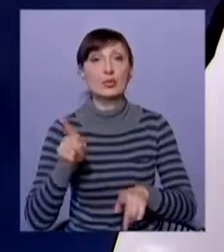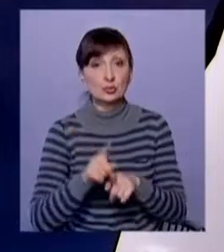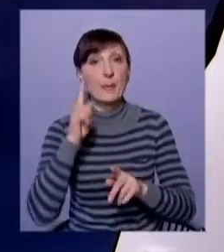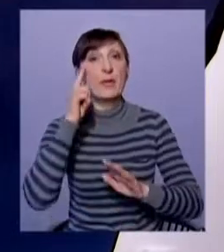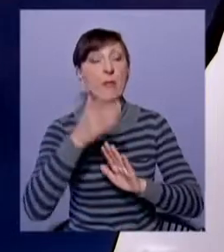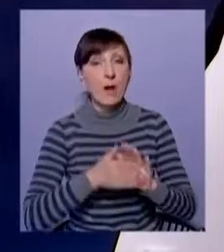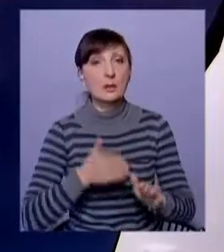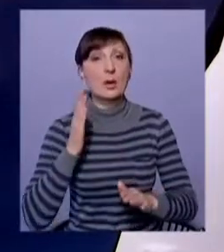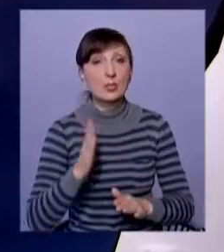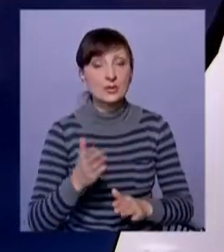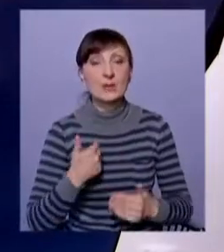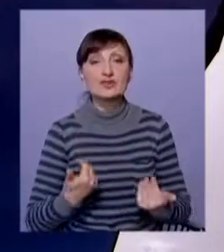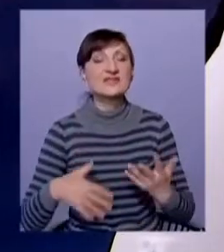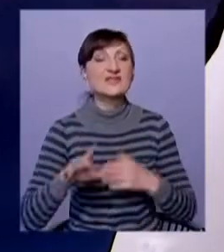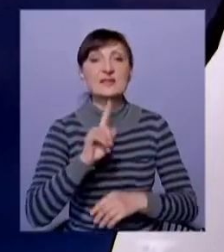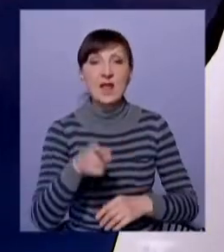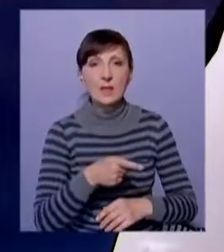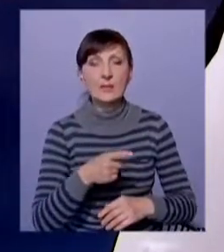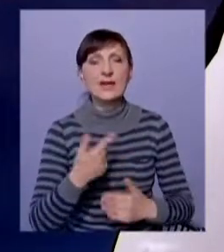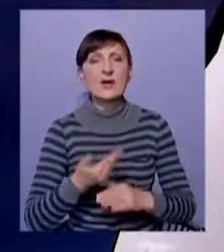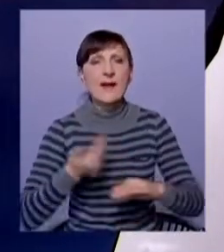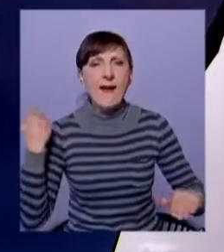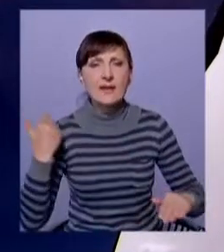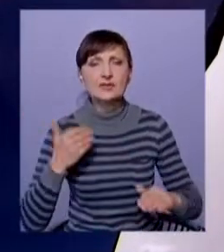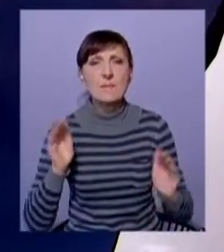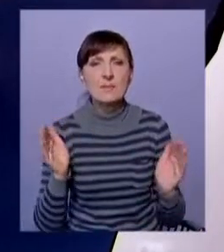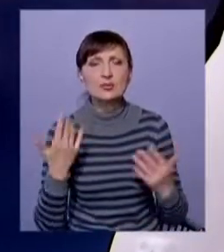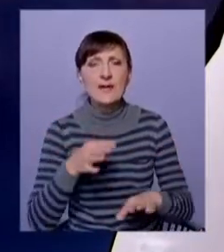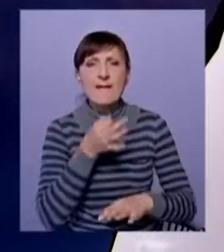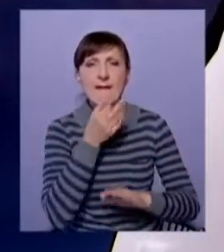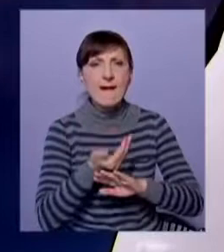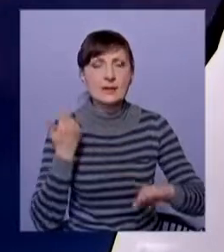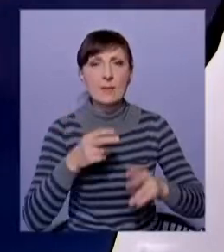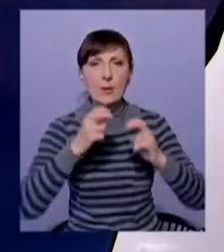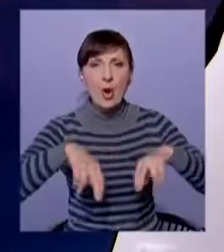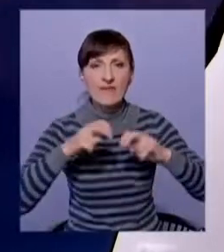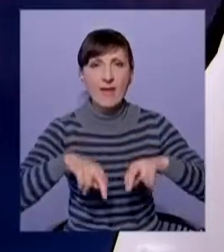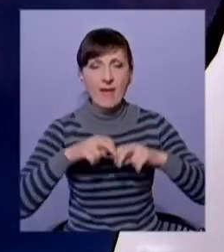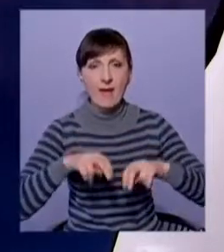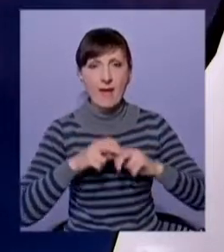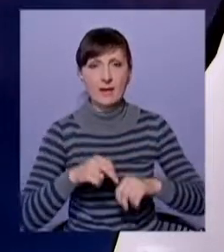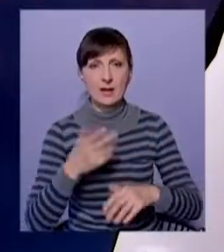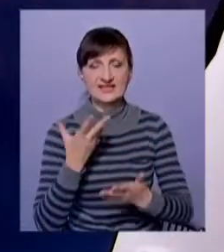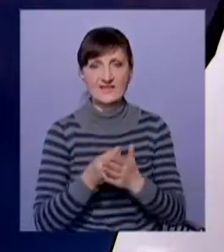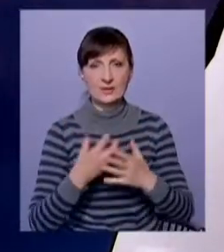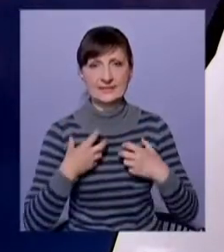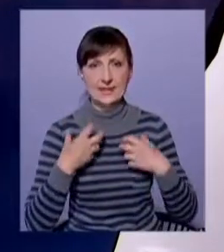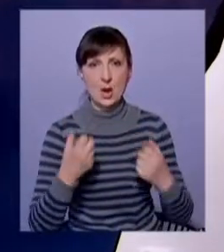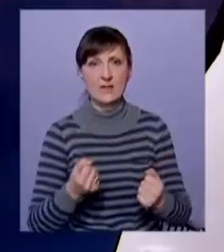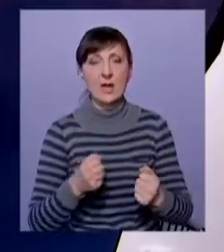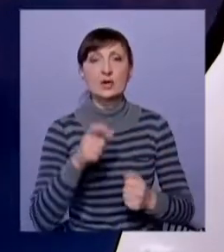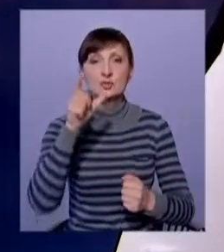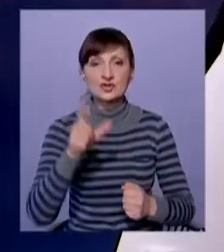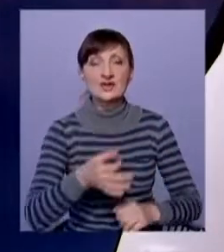и все вот эти скрининги, программы управления заболеваниями, все направлено на это, чтобы пациент нес сам